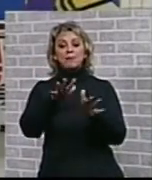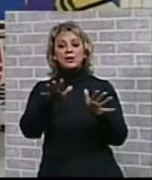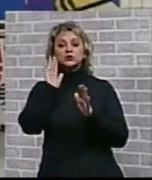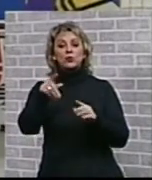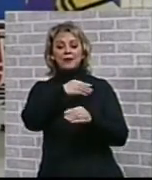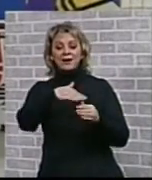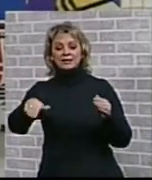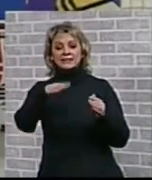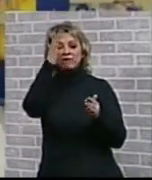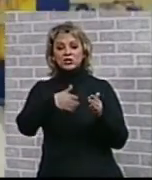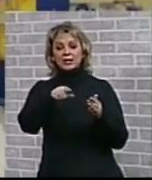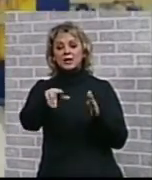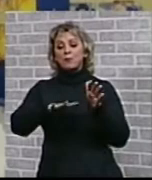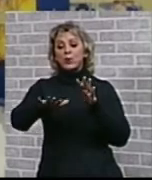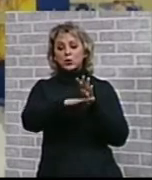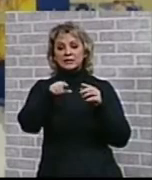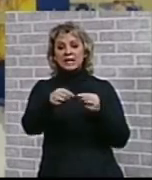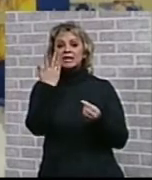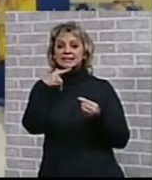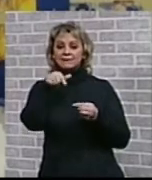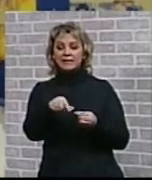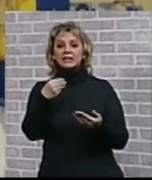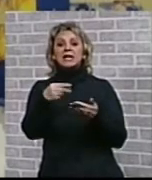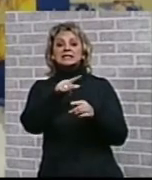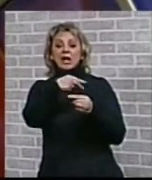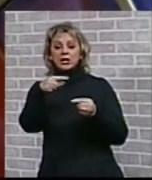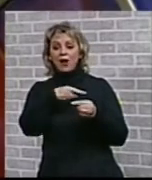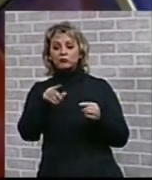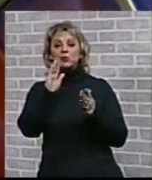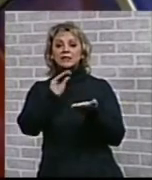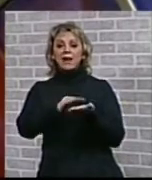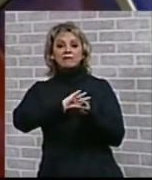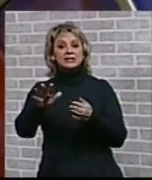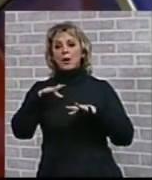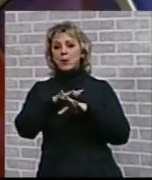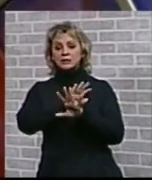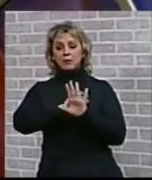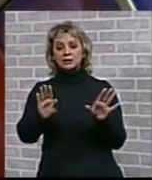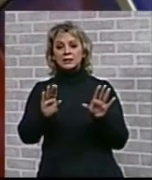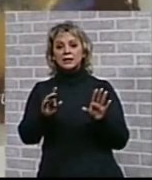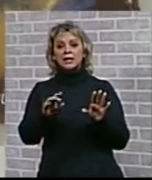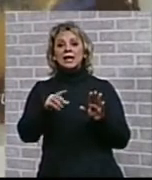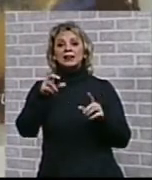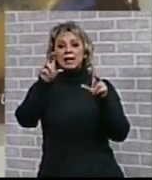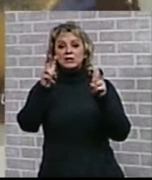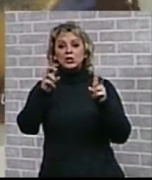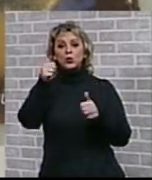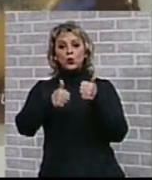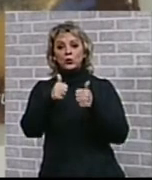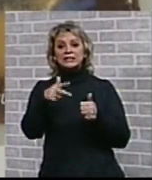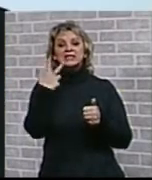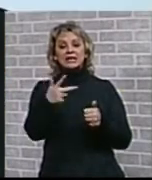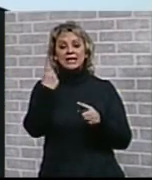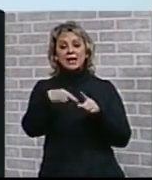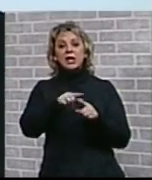лишь горизонтали, вертикали, плоскости и цвет. Знак «равно» здесь ставят явно не математики. Номинации конкурсные, у нас было их